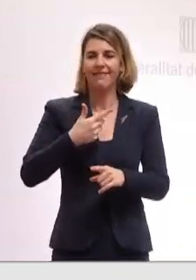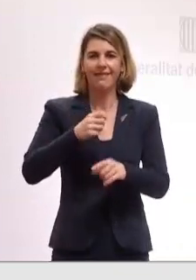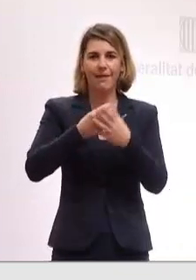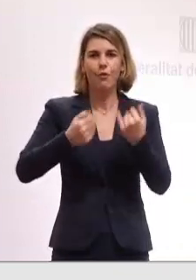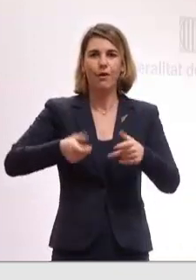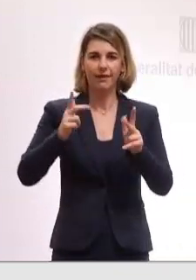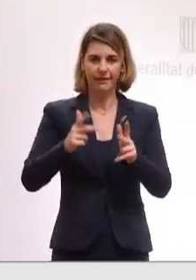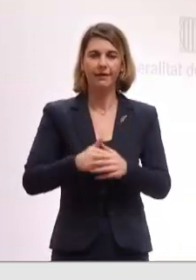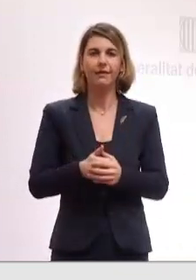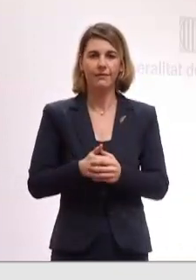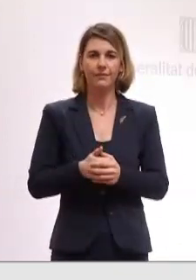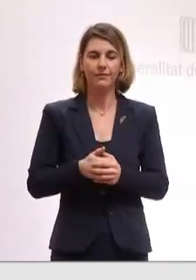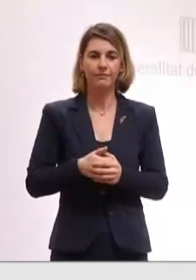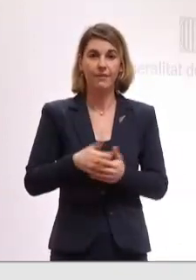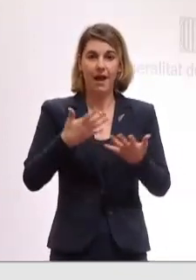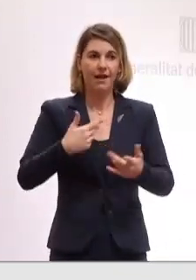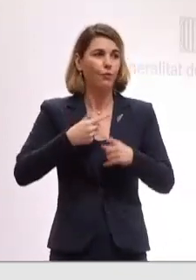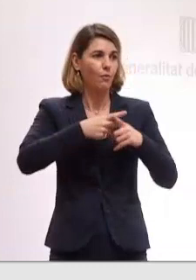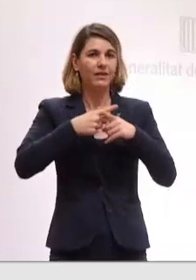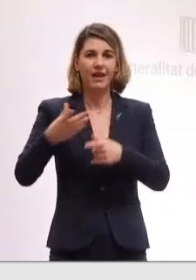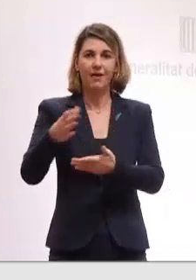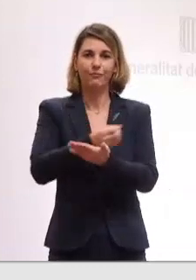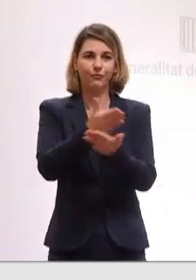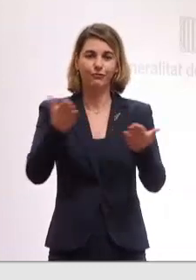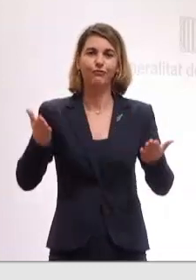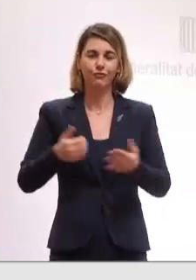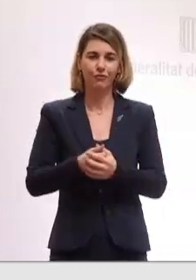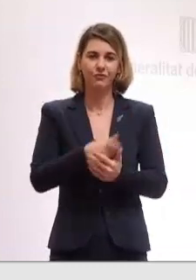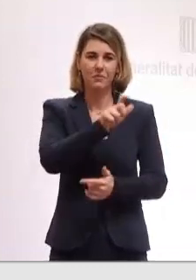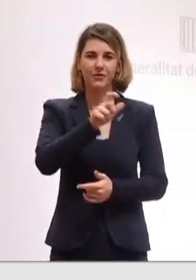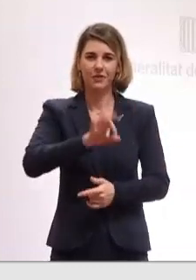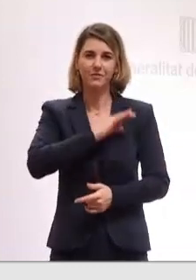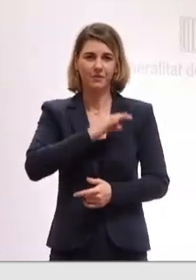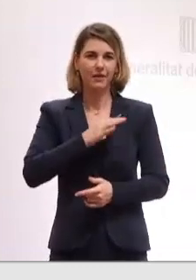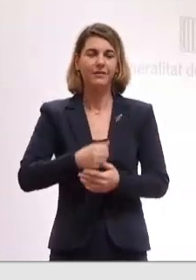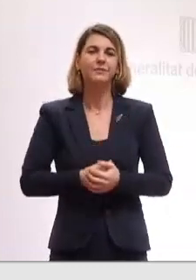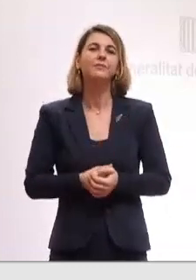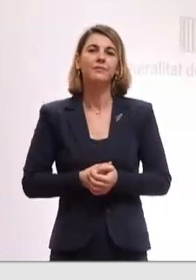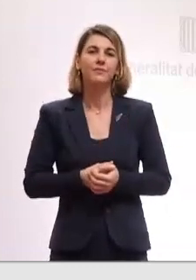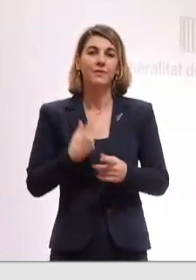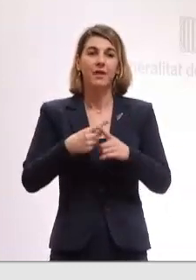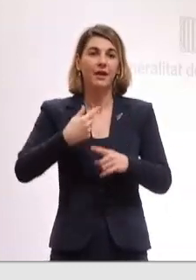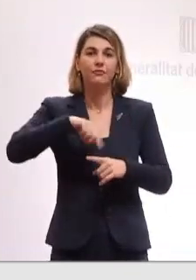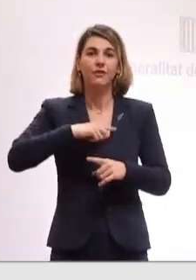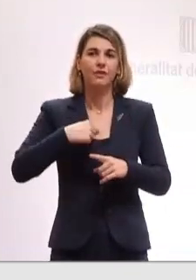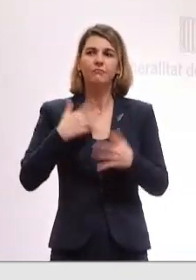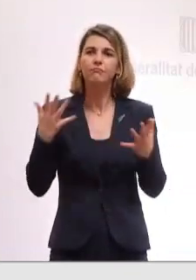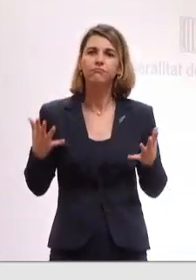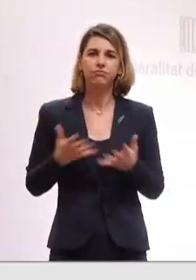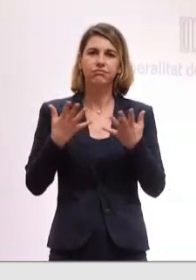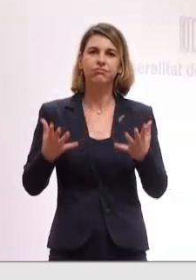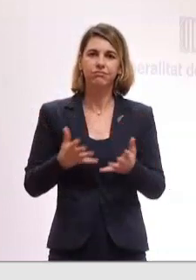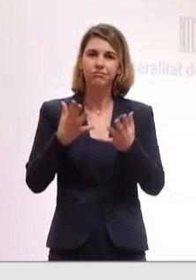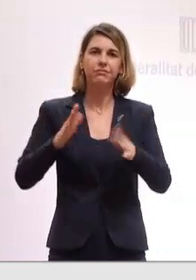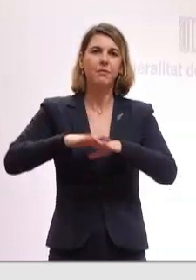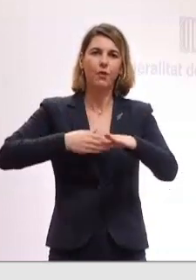M'honora compartir amb tots vosaltres, amb tots aquests premiats i premiades, perquè ens estimula a tots a